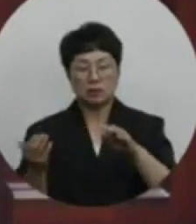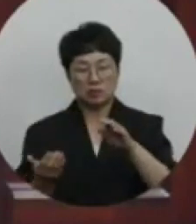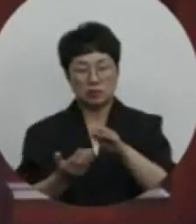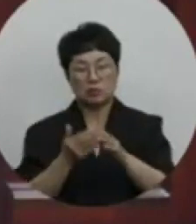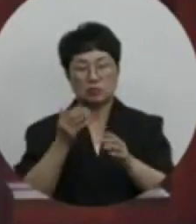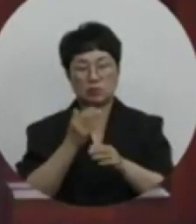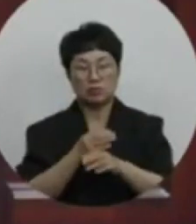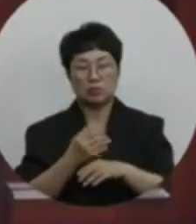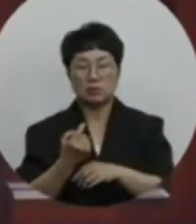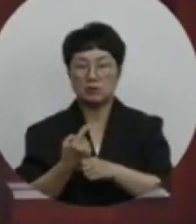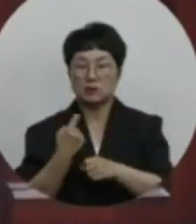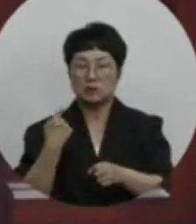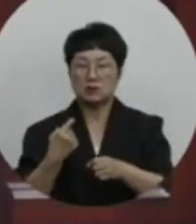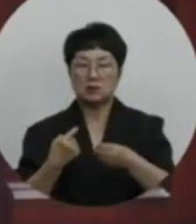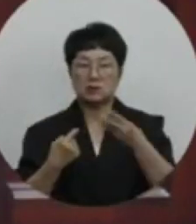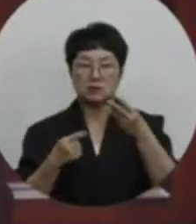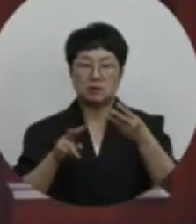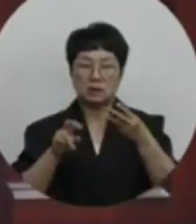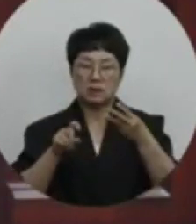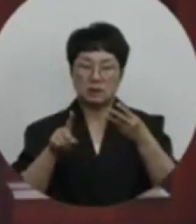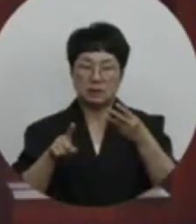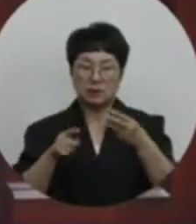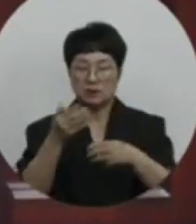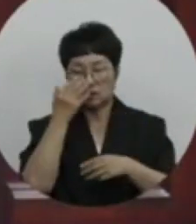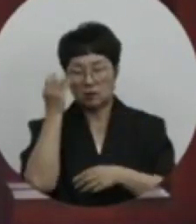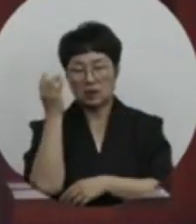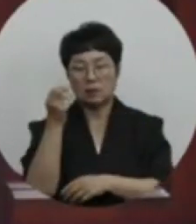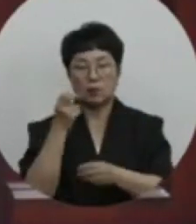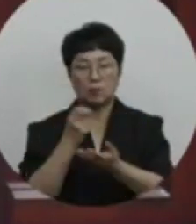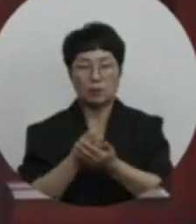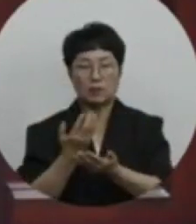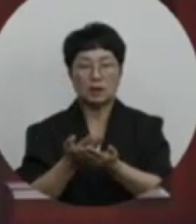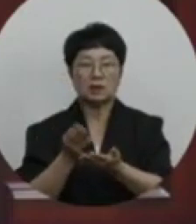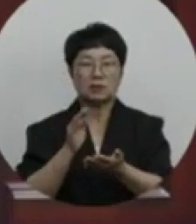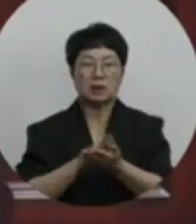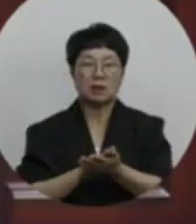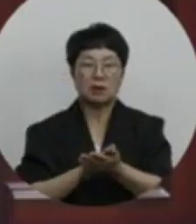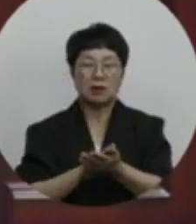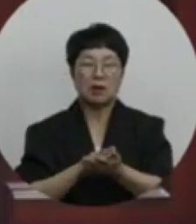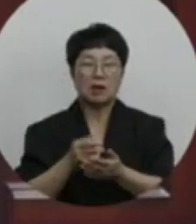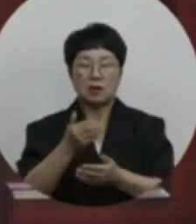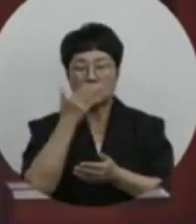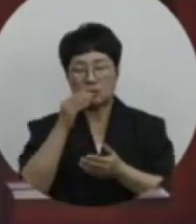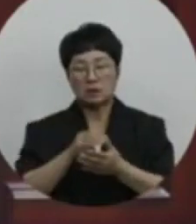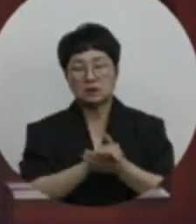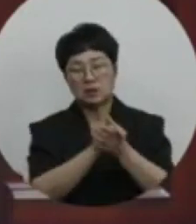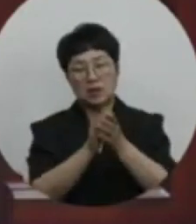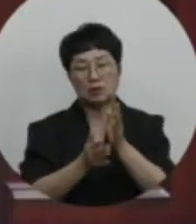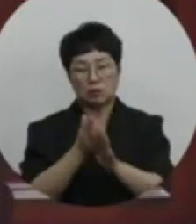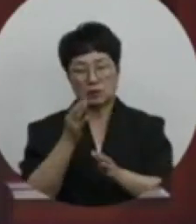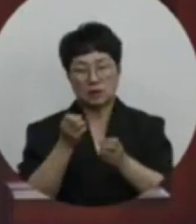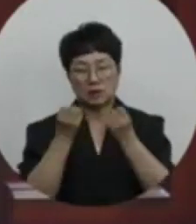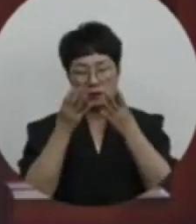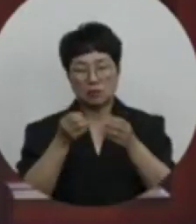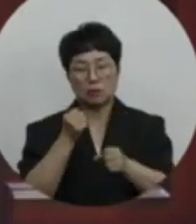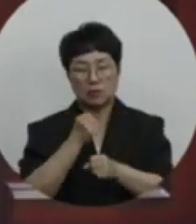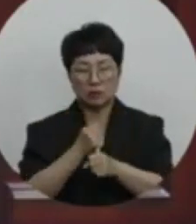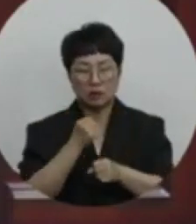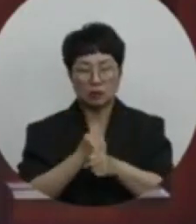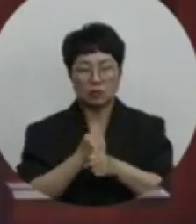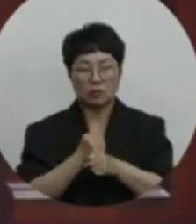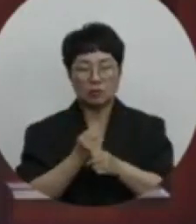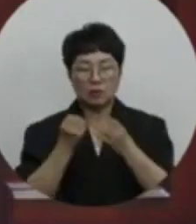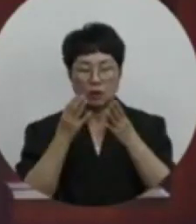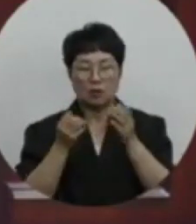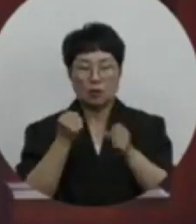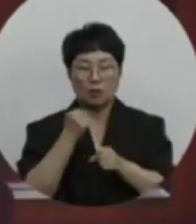작년 3월 21일 청년 기본법이 개정되어 청년 친화도시 규정이 신설되었습니다. 신설된